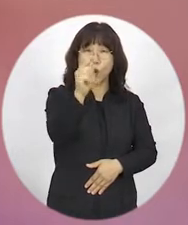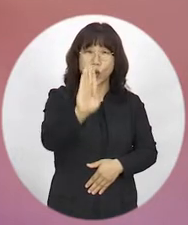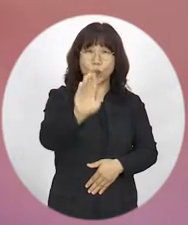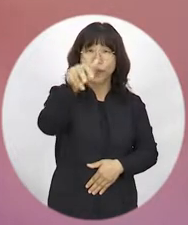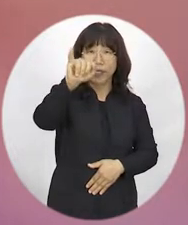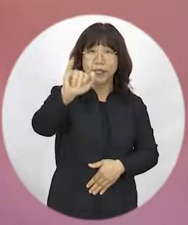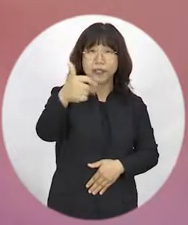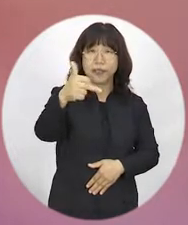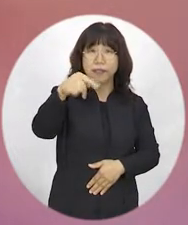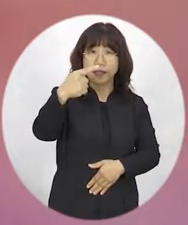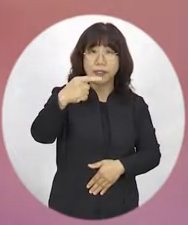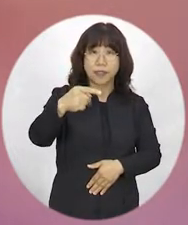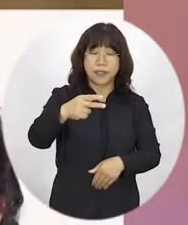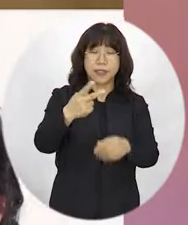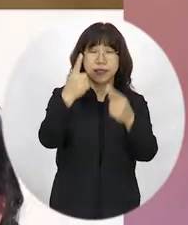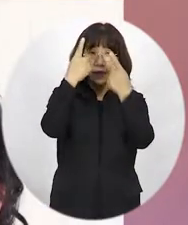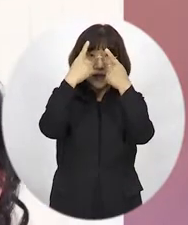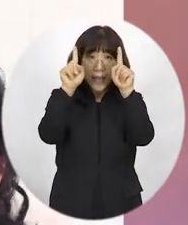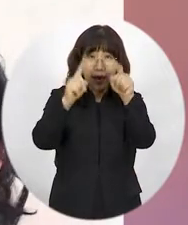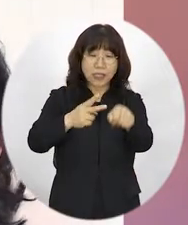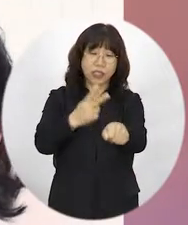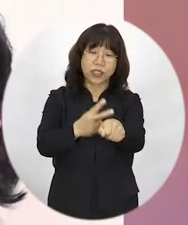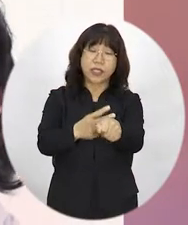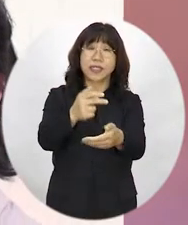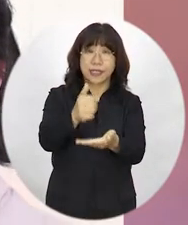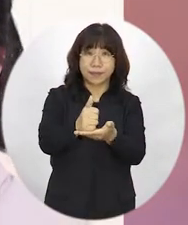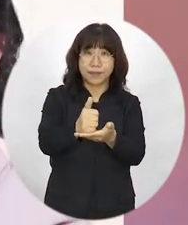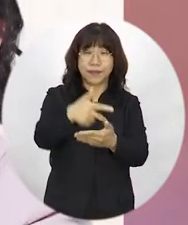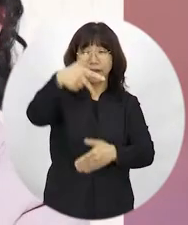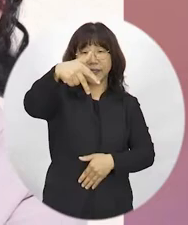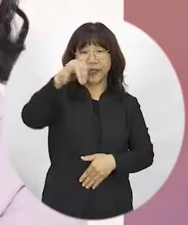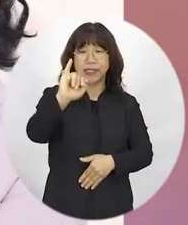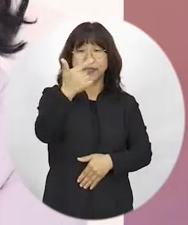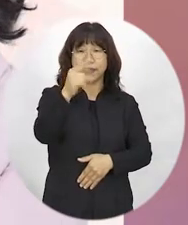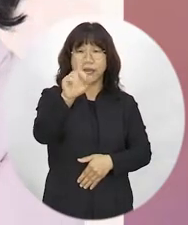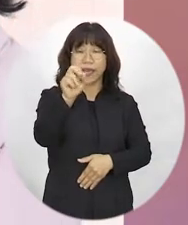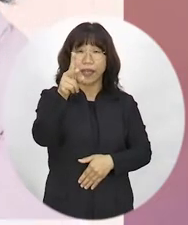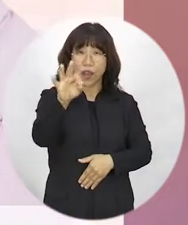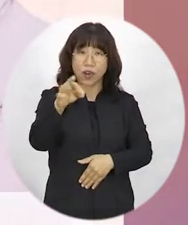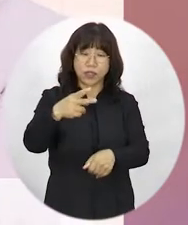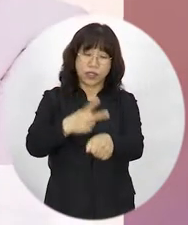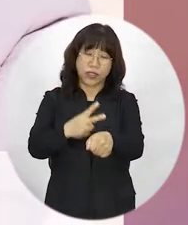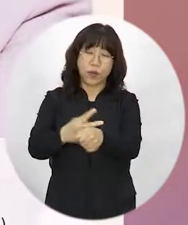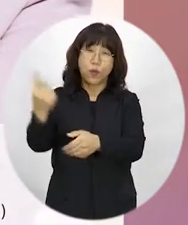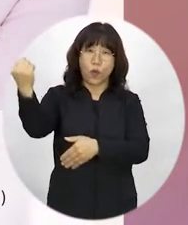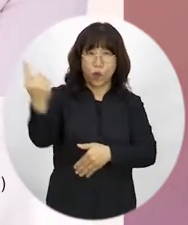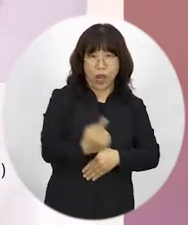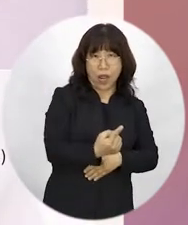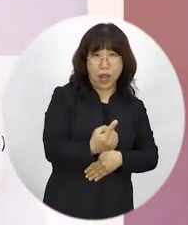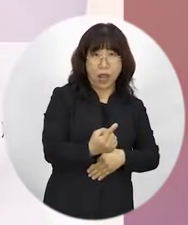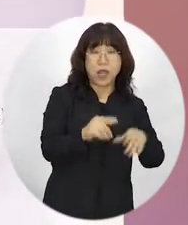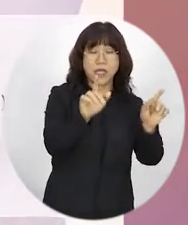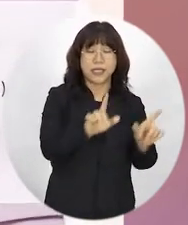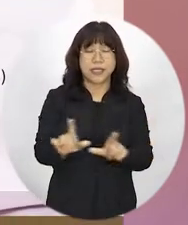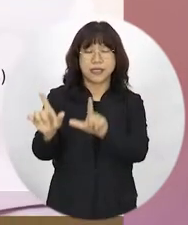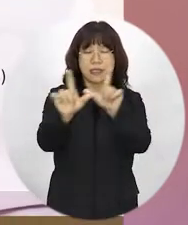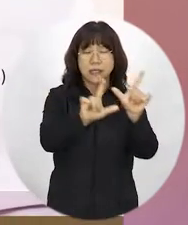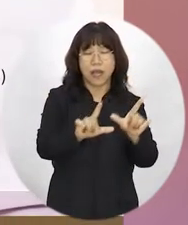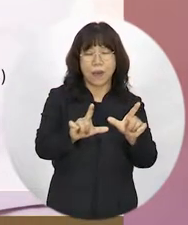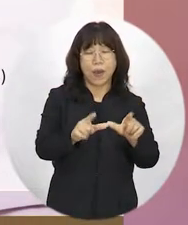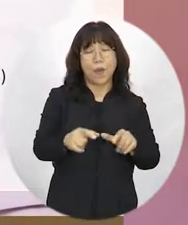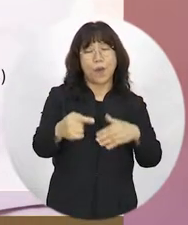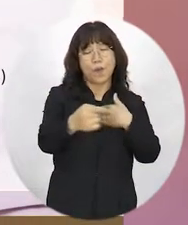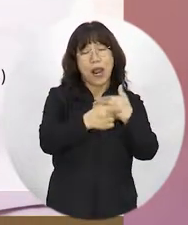정신과 교수이자 마음이 흐르는 대로 의 저자인 진화형 교수가 강사로 나와 삶이 하루아침에 멈추었을 때